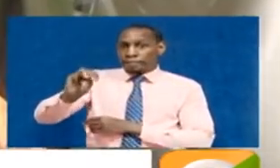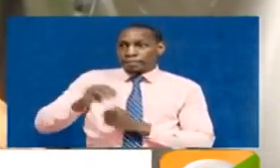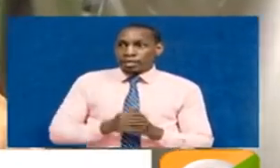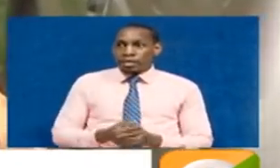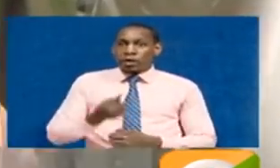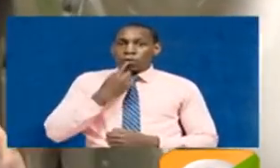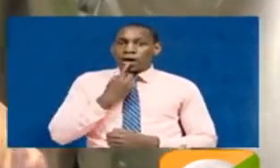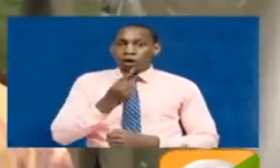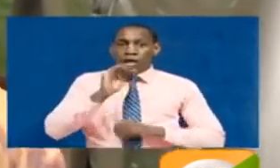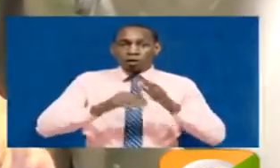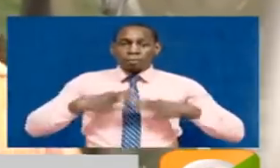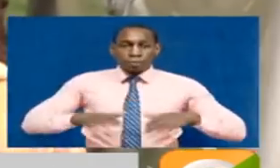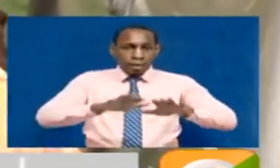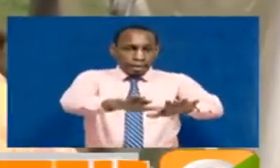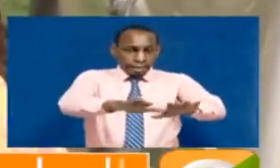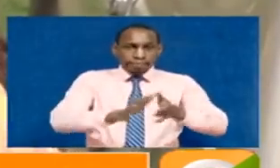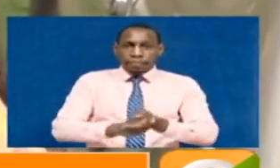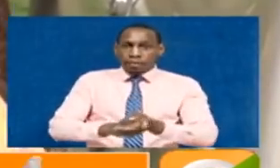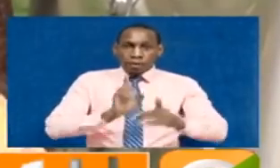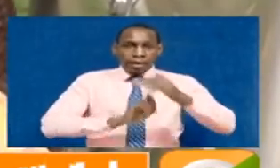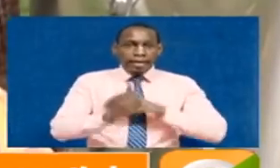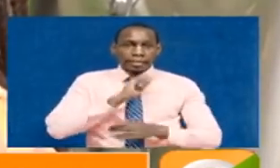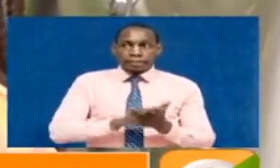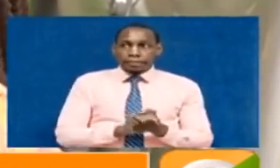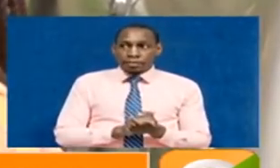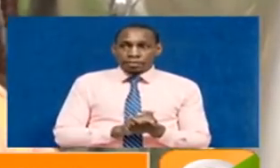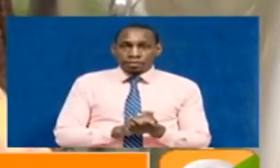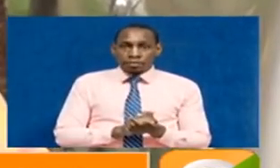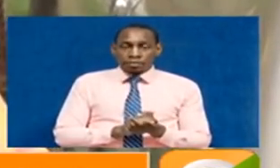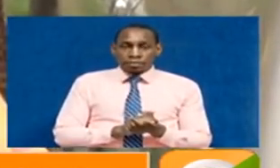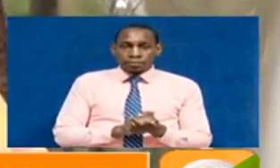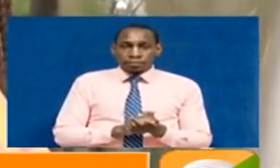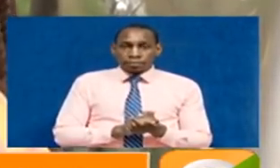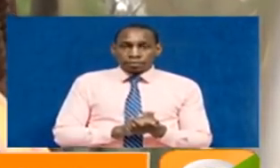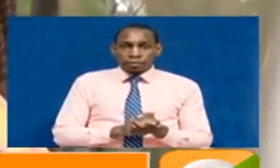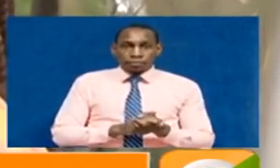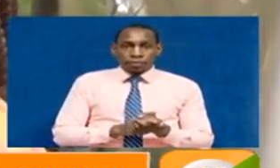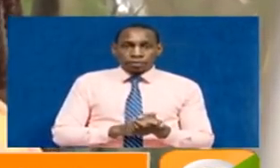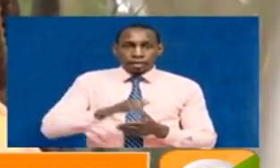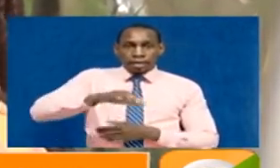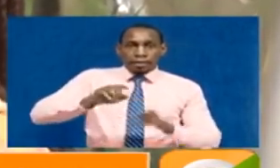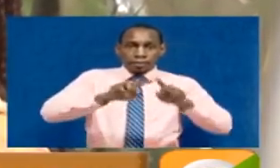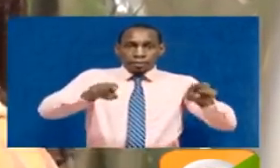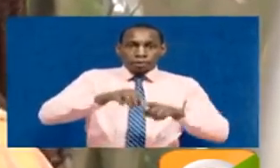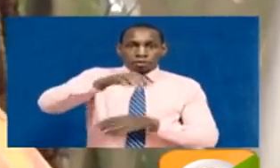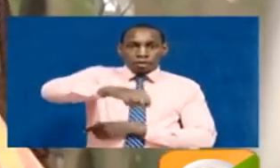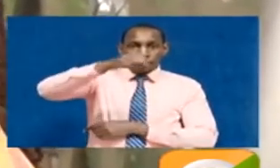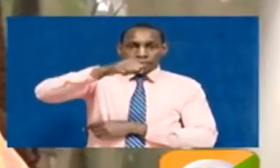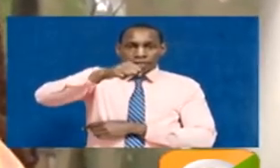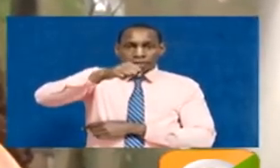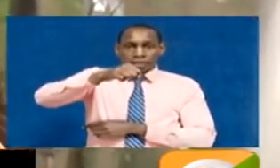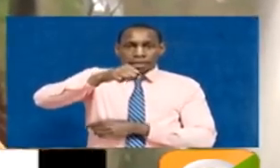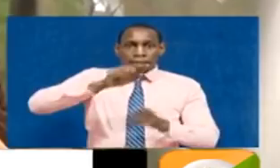Wakabe kila mtu lala chini, wakaingia, wakatumia fence kuruka ndani, wakachukua masanduku, wakajaribu kuingiza